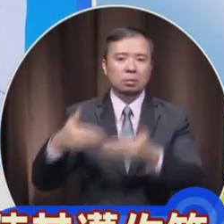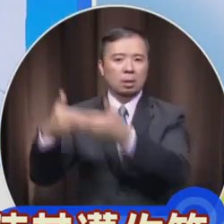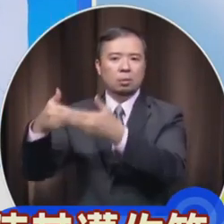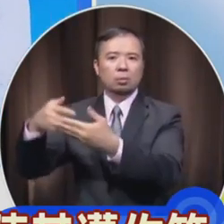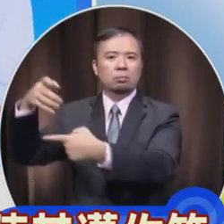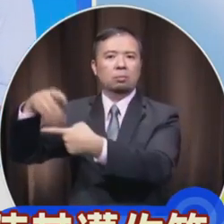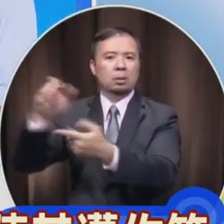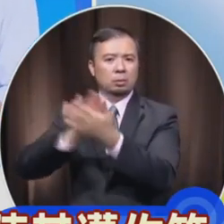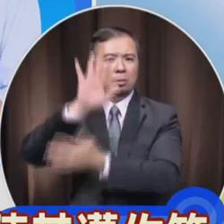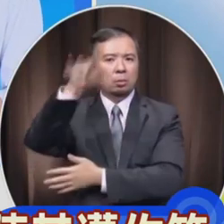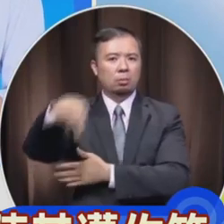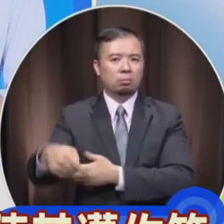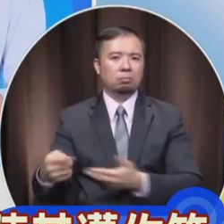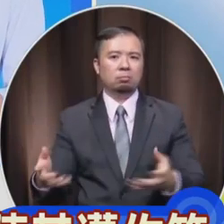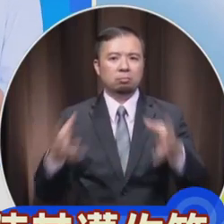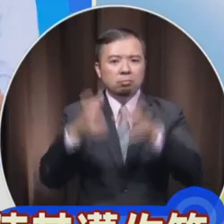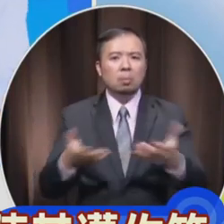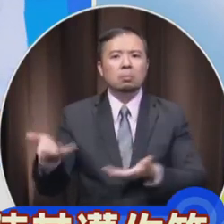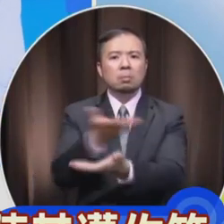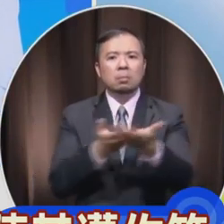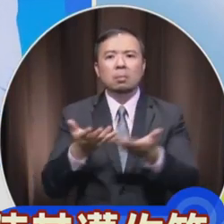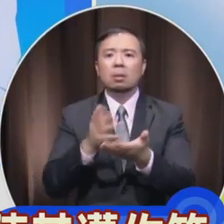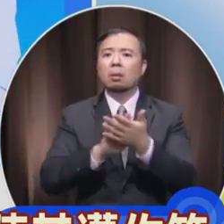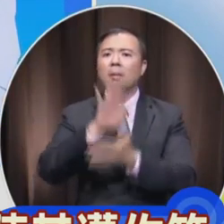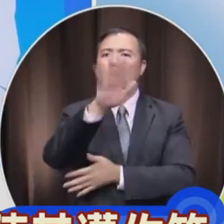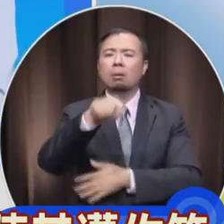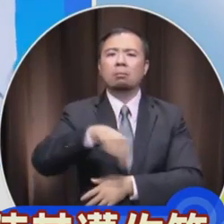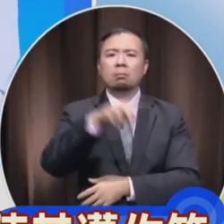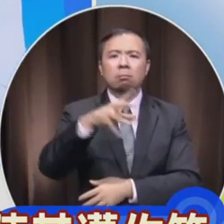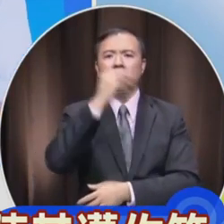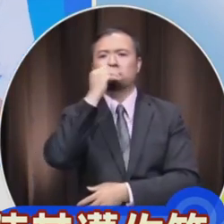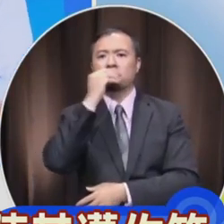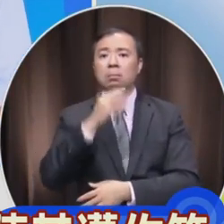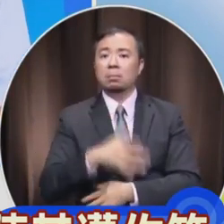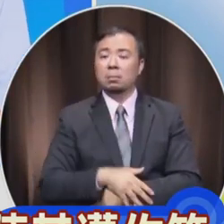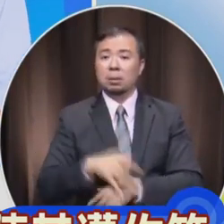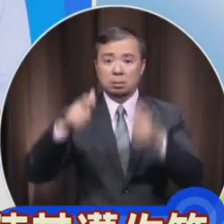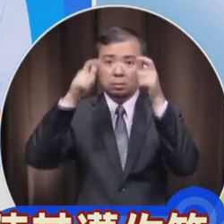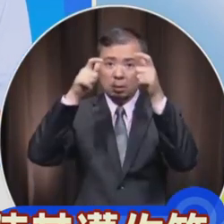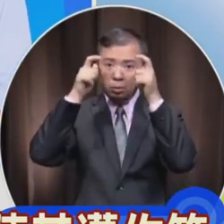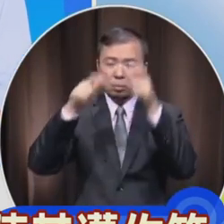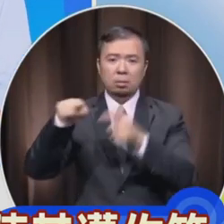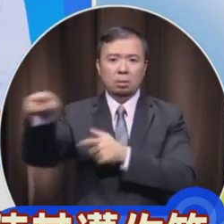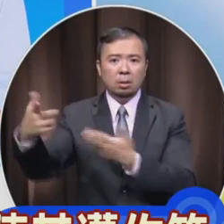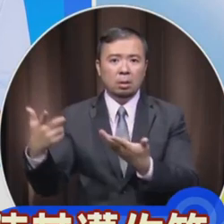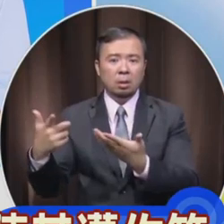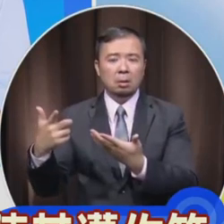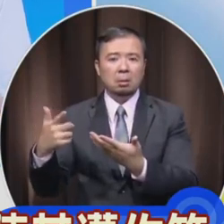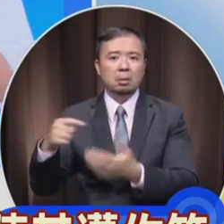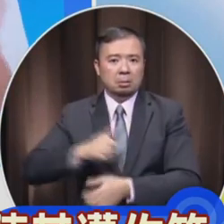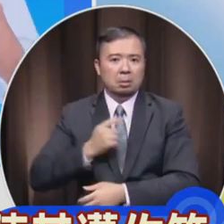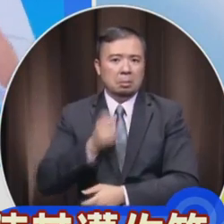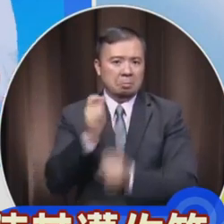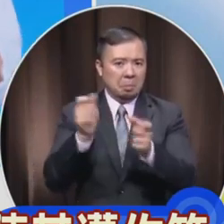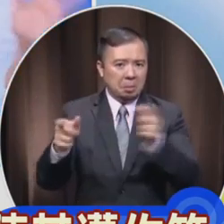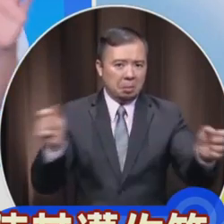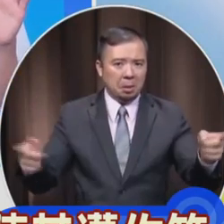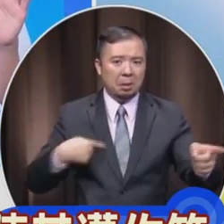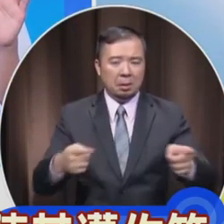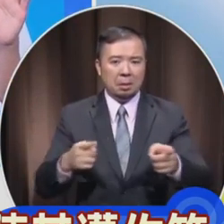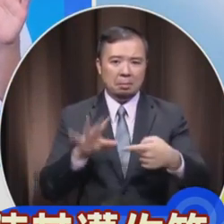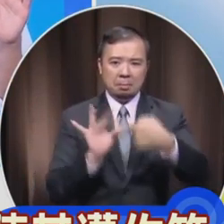马上缩回去了。请问大陆市场占我们40%，我们可以装的没有